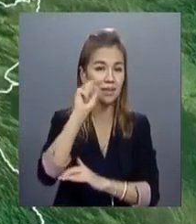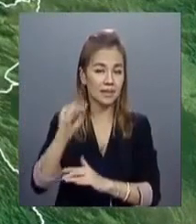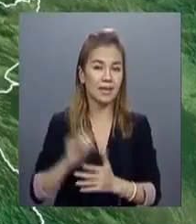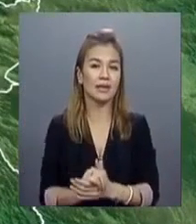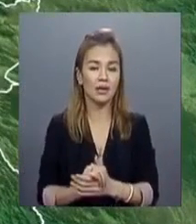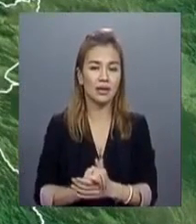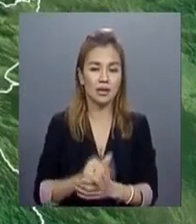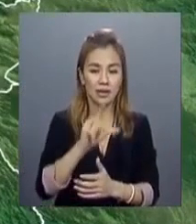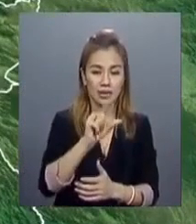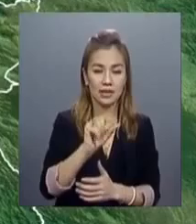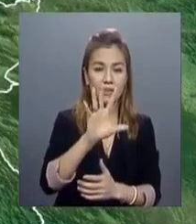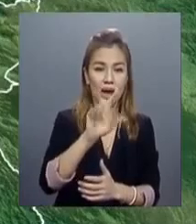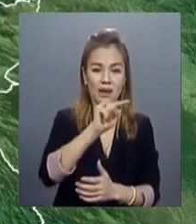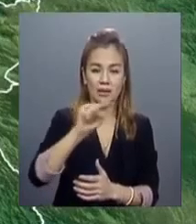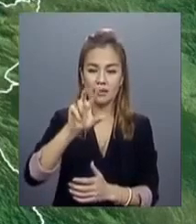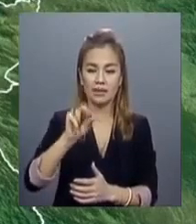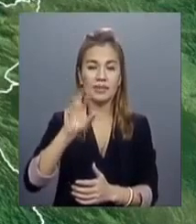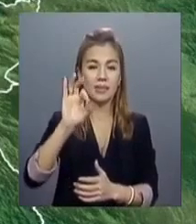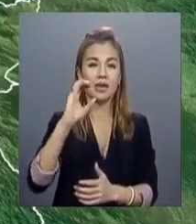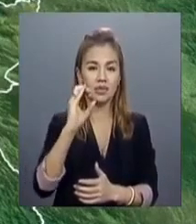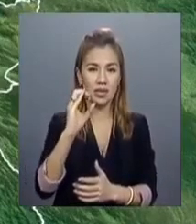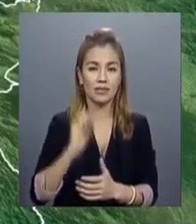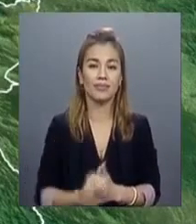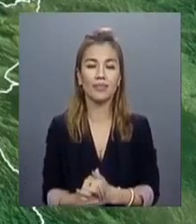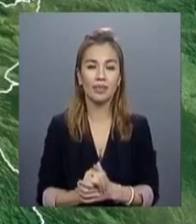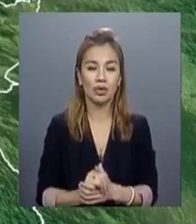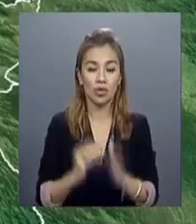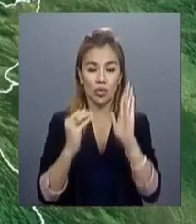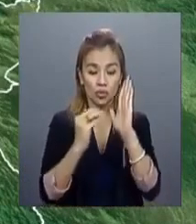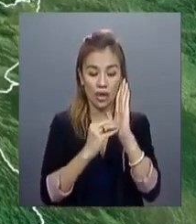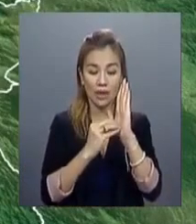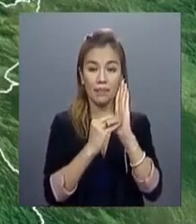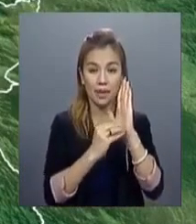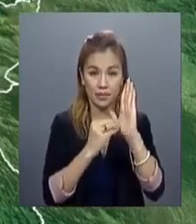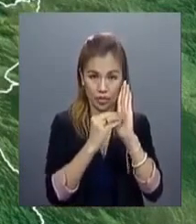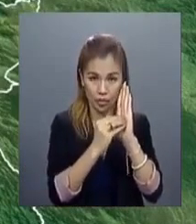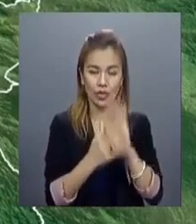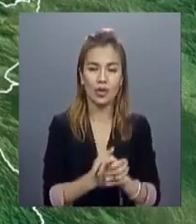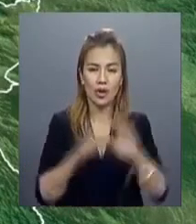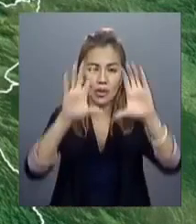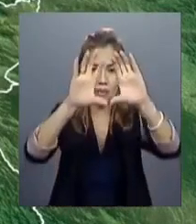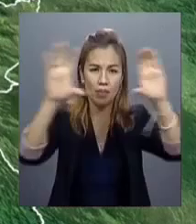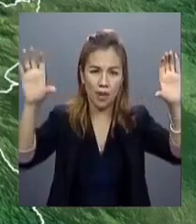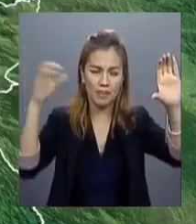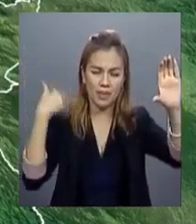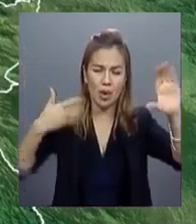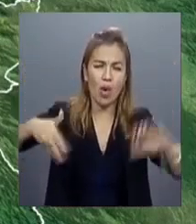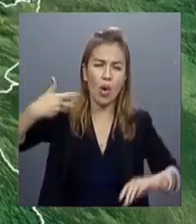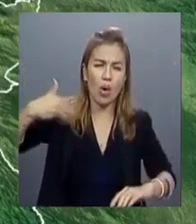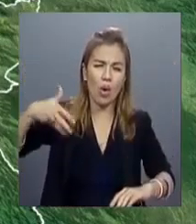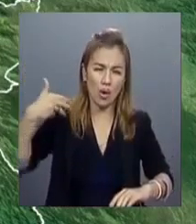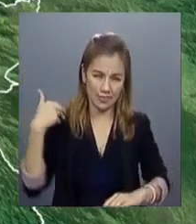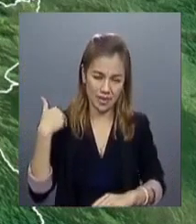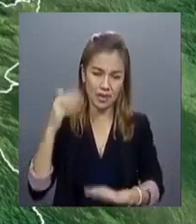อุณหภูมิระหว่าง 25-39 องศาเซลเซียสสำหรับกรุงเทพและปริมณฑลมีเมฆบางส่วนอากาศร้อนในตอนกลางวัน